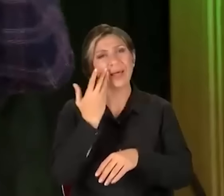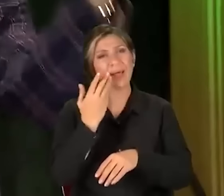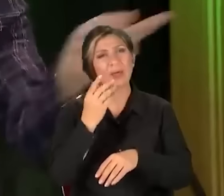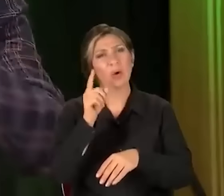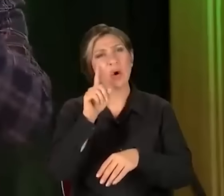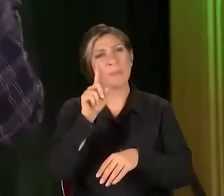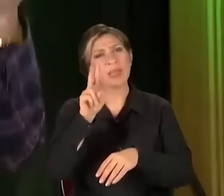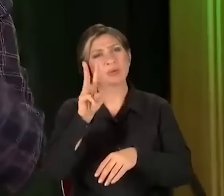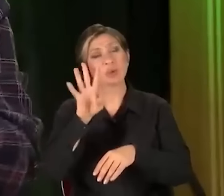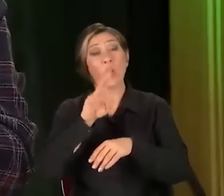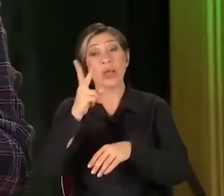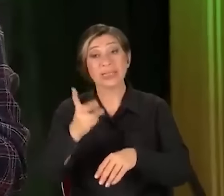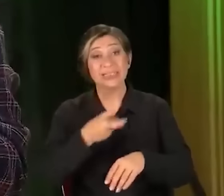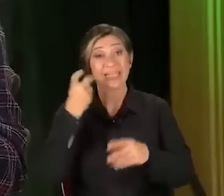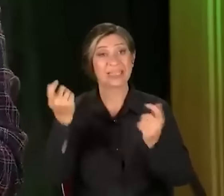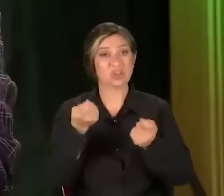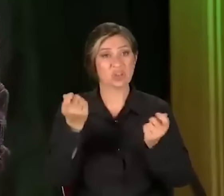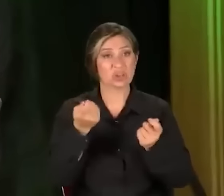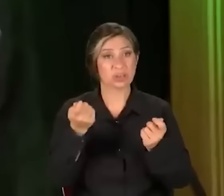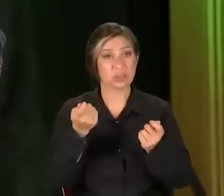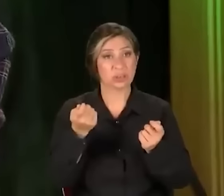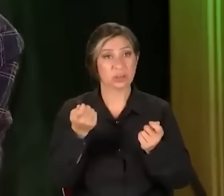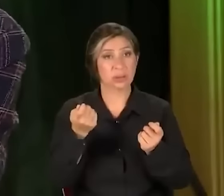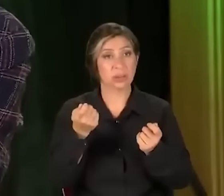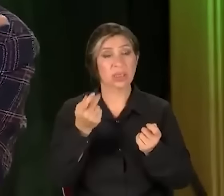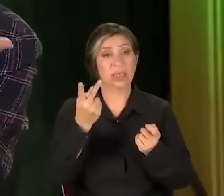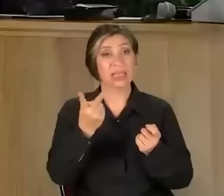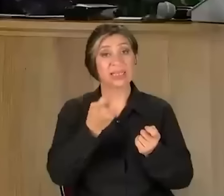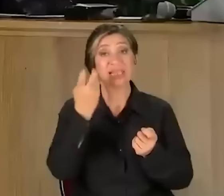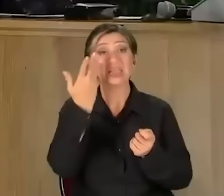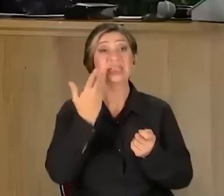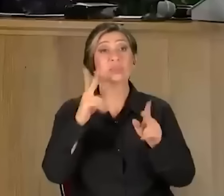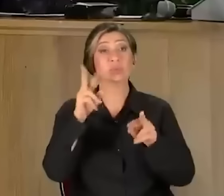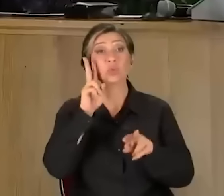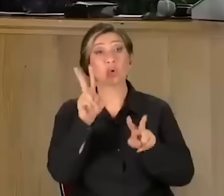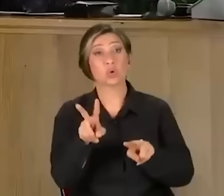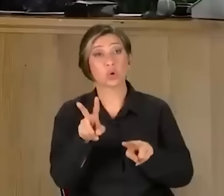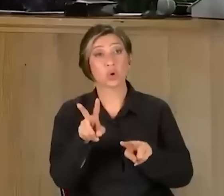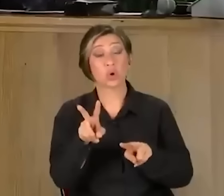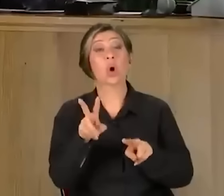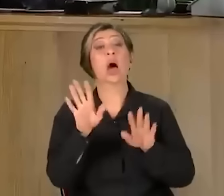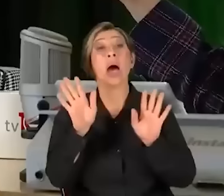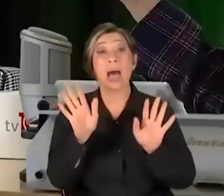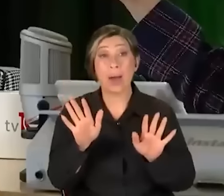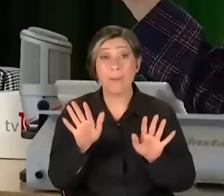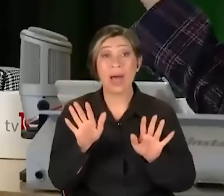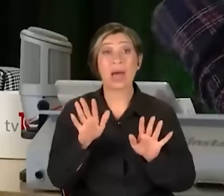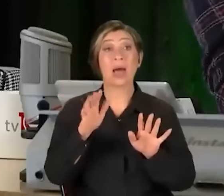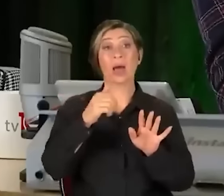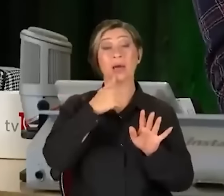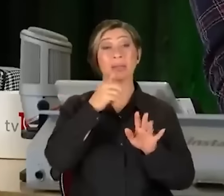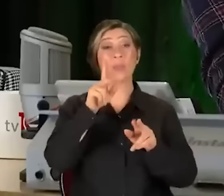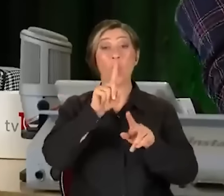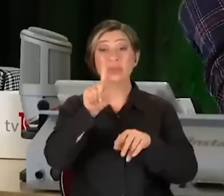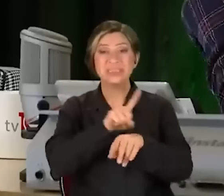zaman bütün o 2 saatlik işi 2 saatini izlemiş gibi görünüyordu. Ama şöyle oluyor adam girip